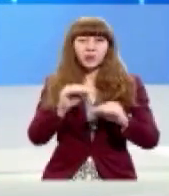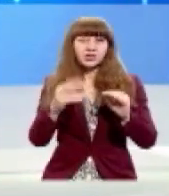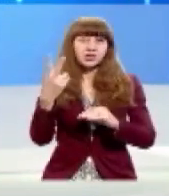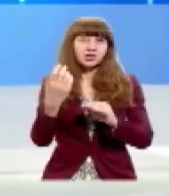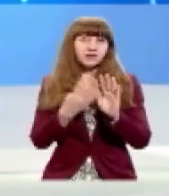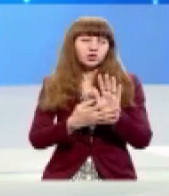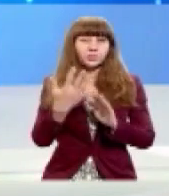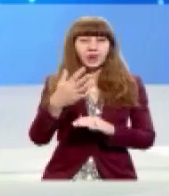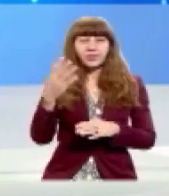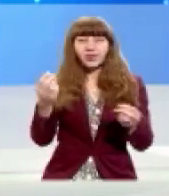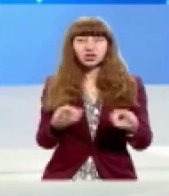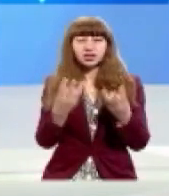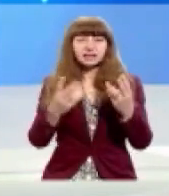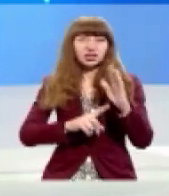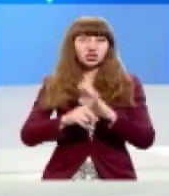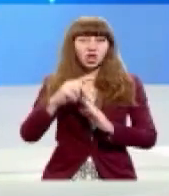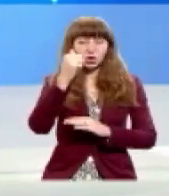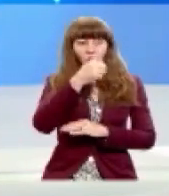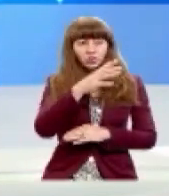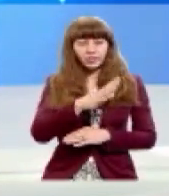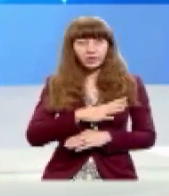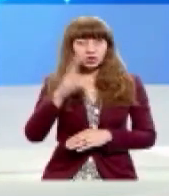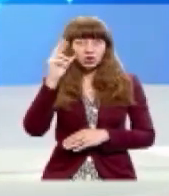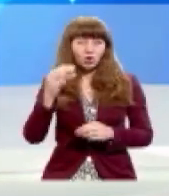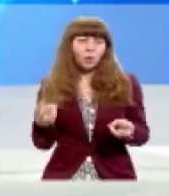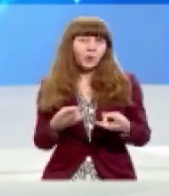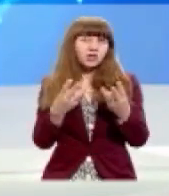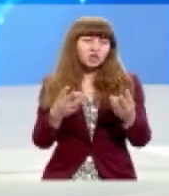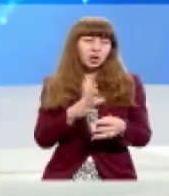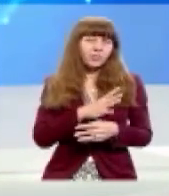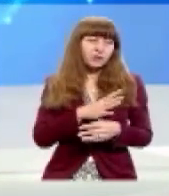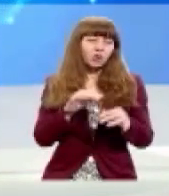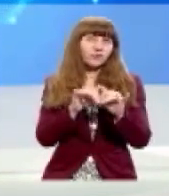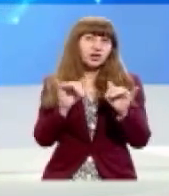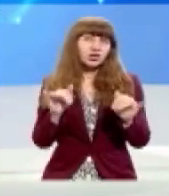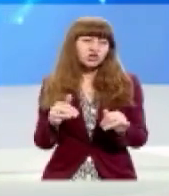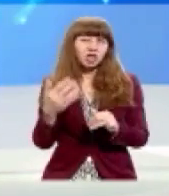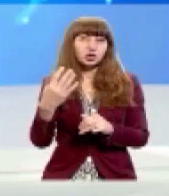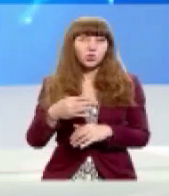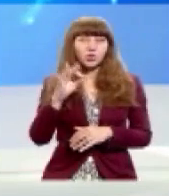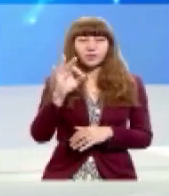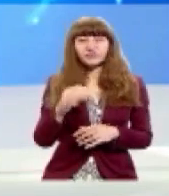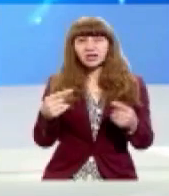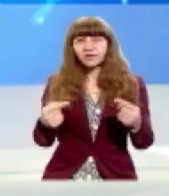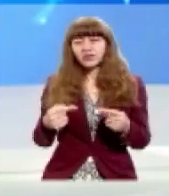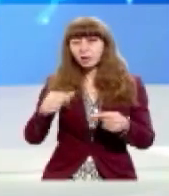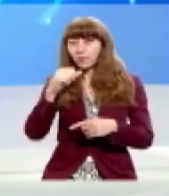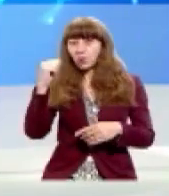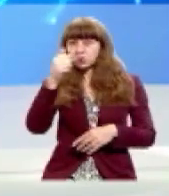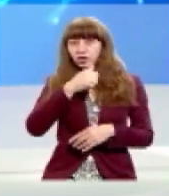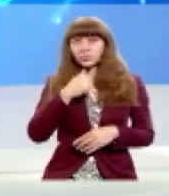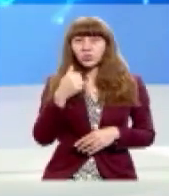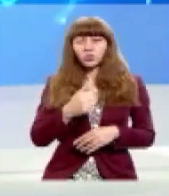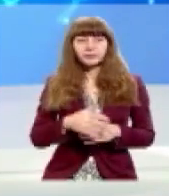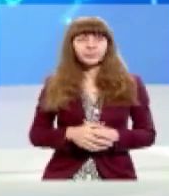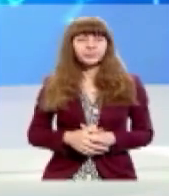пожаров произошло в области с начала этого года. Число возгораний, по словам специалистов, возросло более чем на 40% с аналогичным периодом